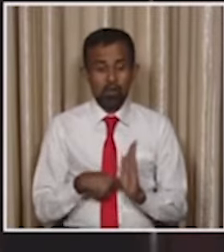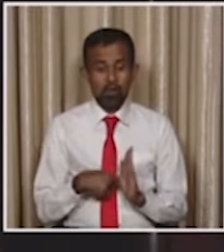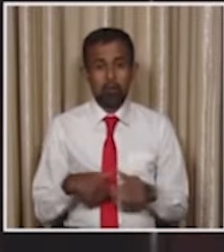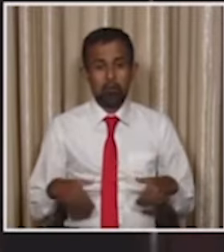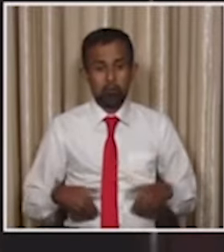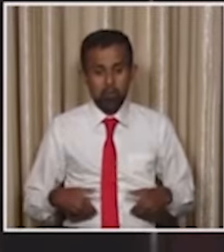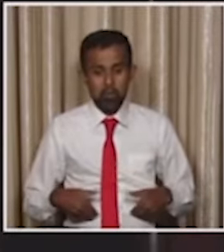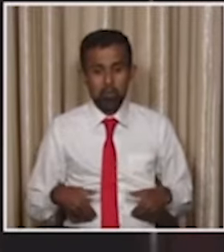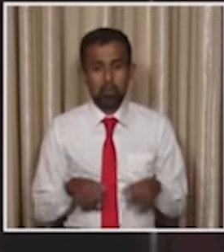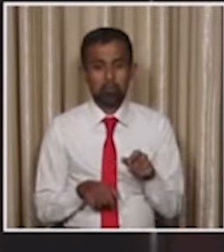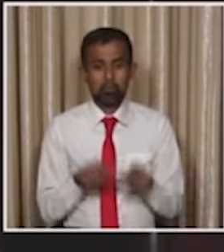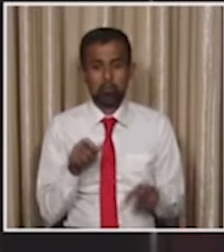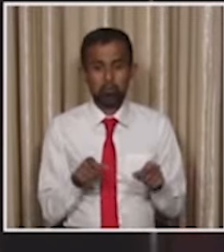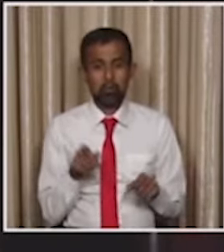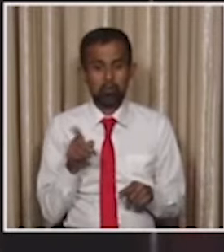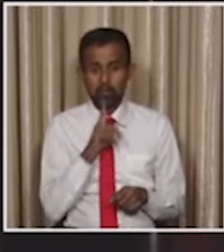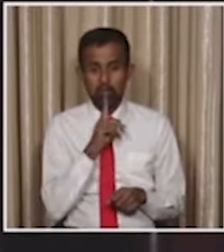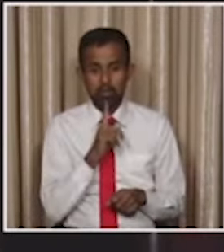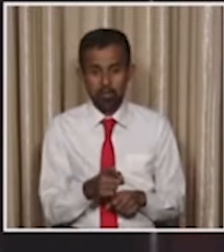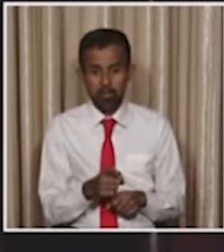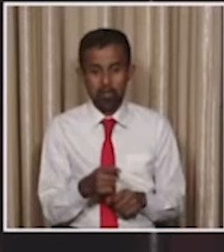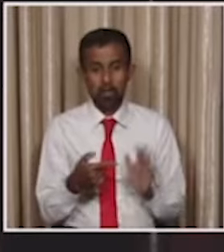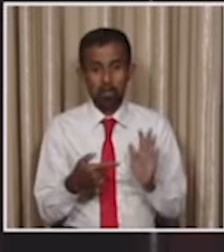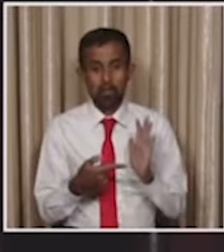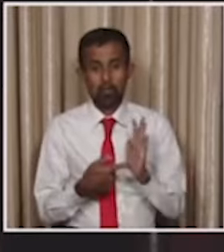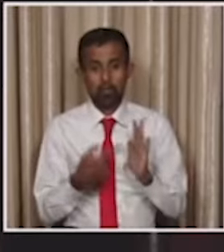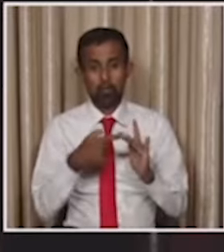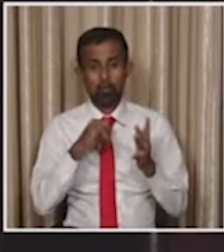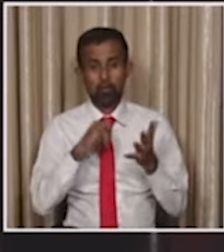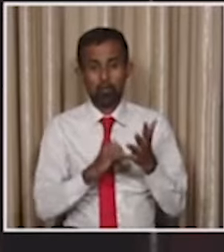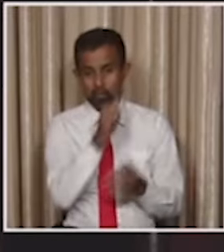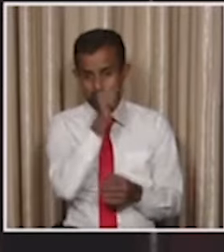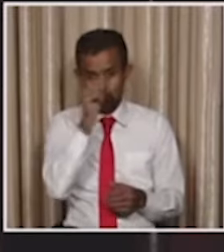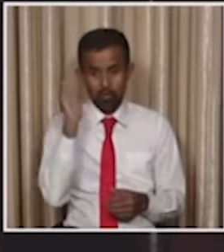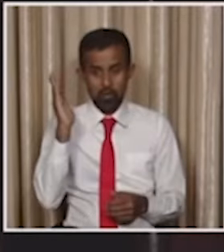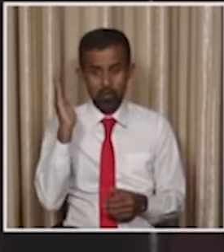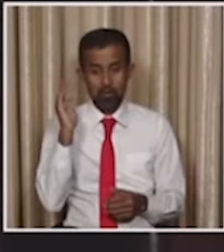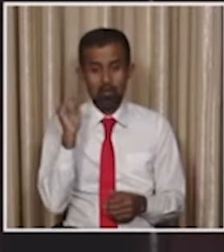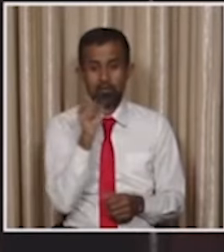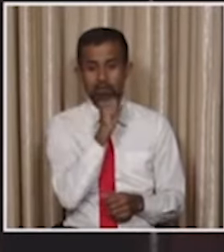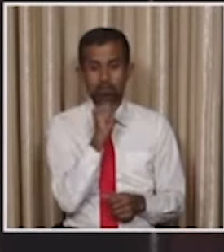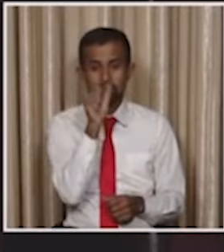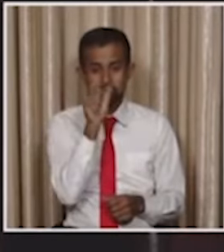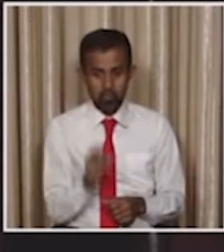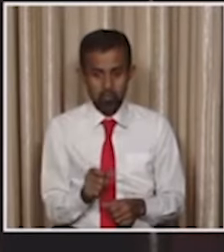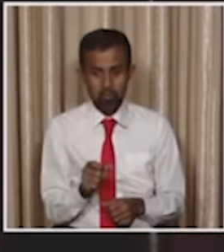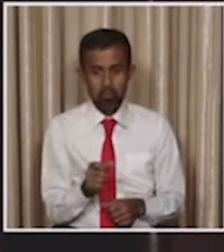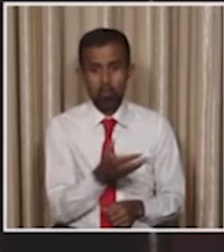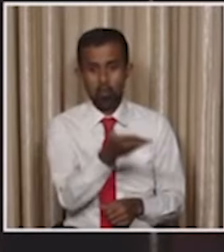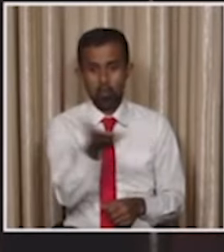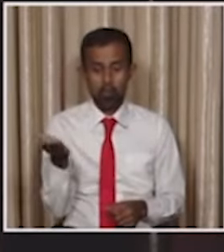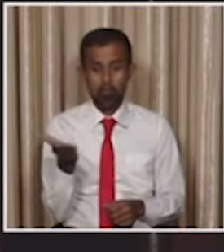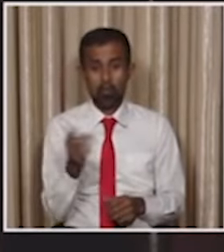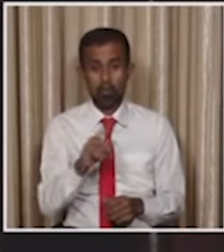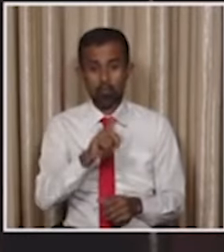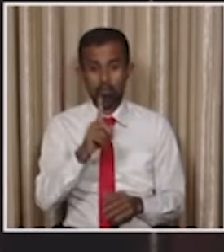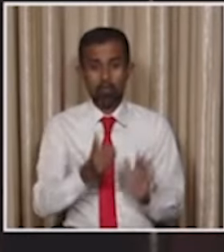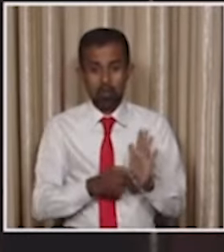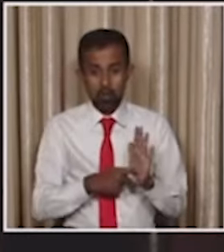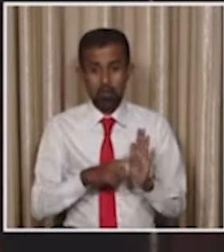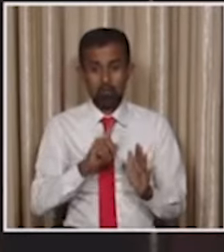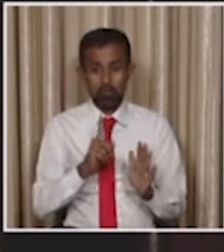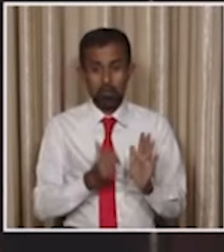බඩගින්න ඉන්න මිනිස් වෙනුවෙන් කියනවා තෝමස් පියතුමනි කලාකරුවනි ඔබලා දස ලක්ෂ ගණන්